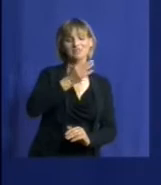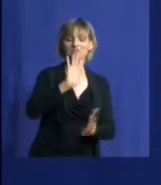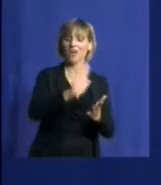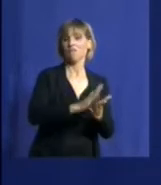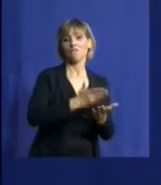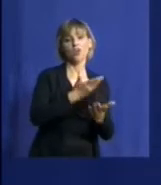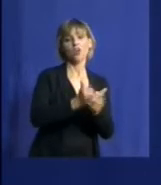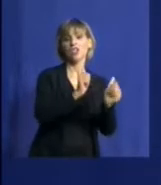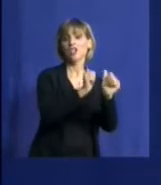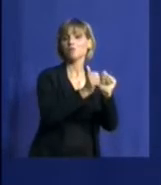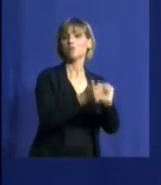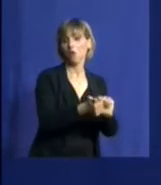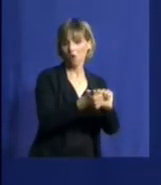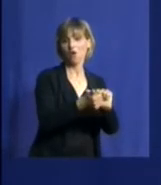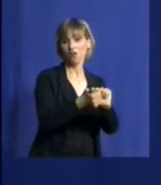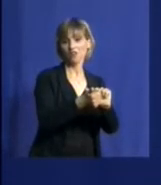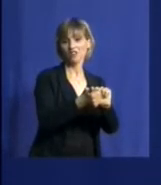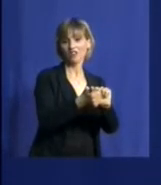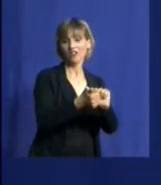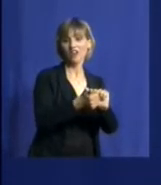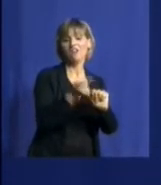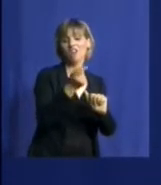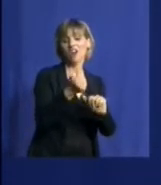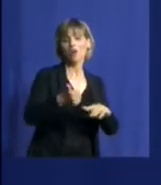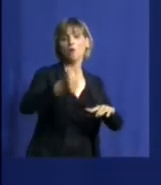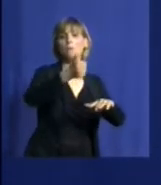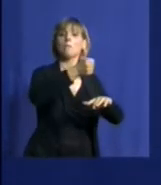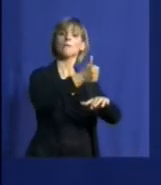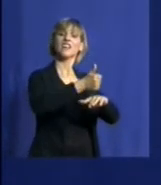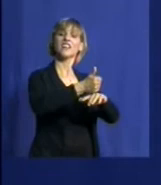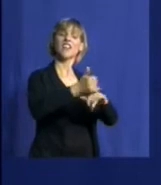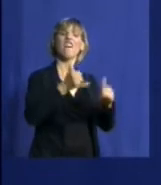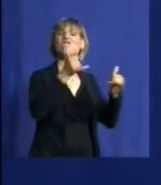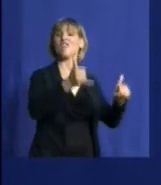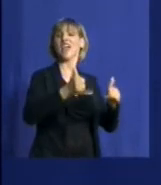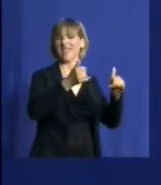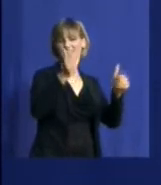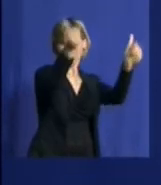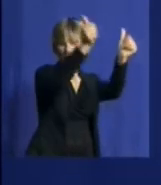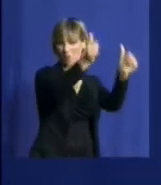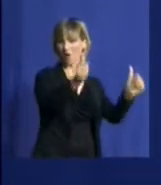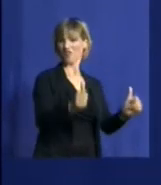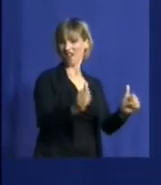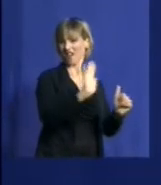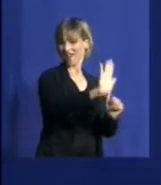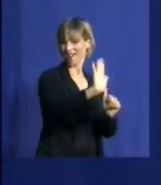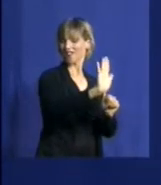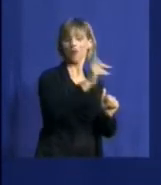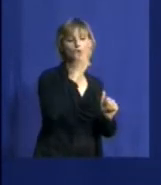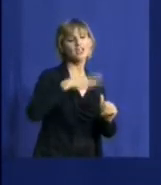dello sport e non solo in primissimo piano, che è quella della Reyer Venezia, e sono cresciuta in un